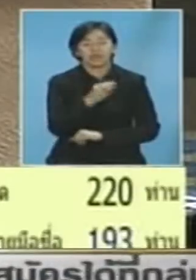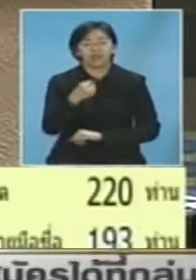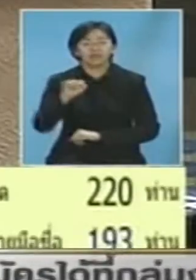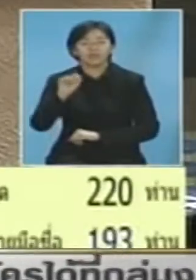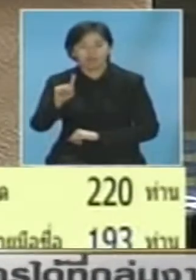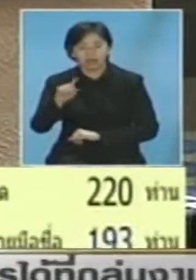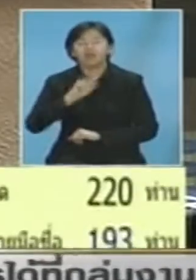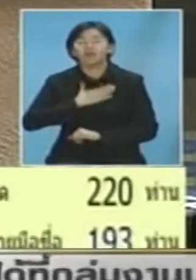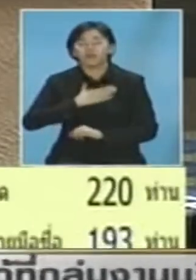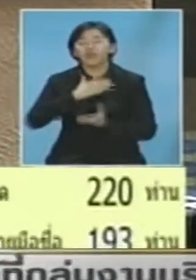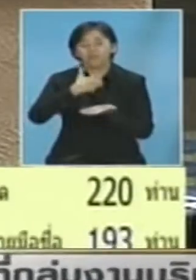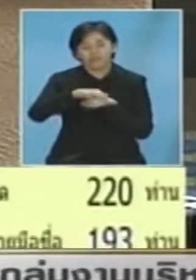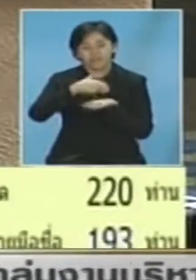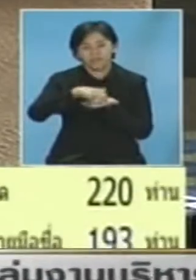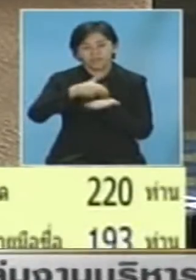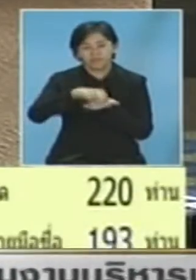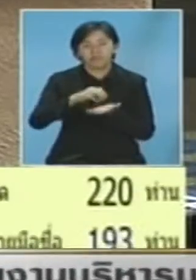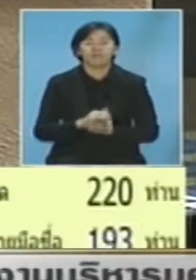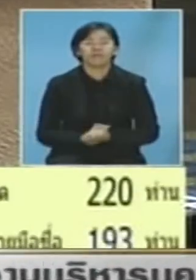ดังกล่าวข้างต้นครับ